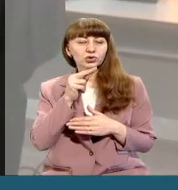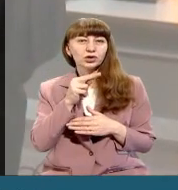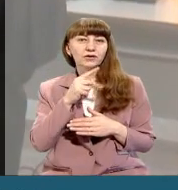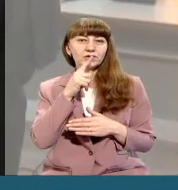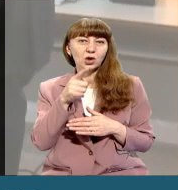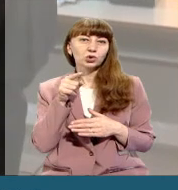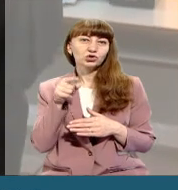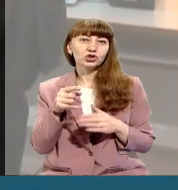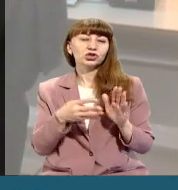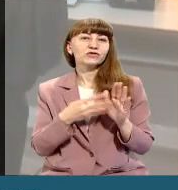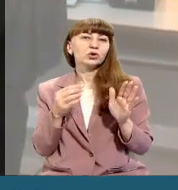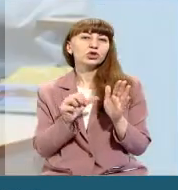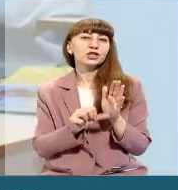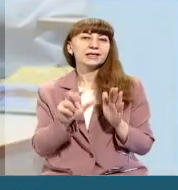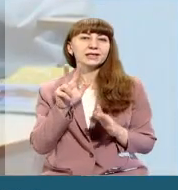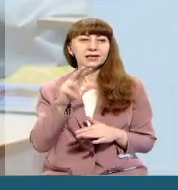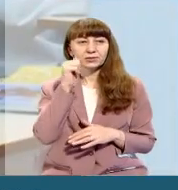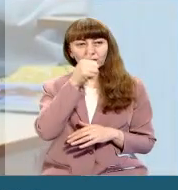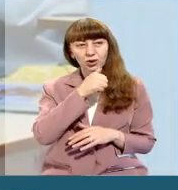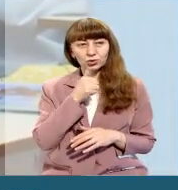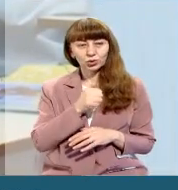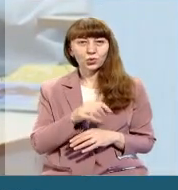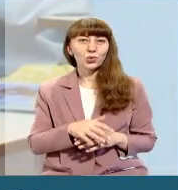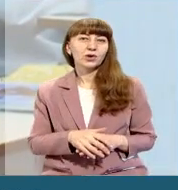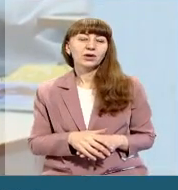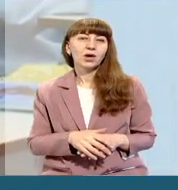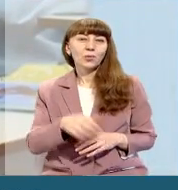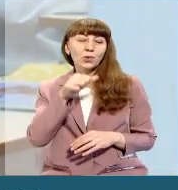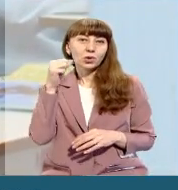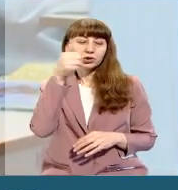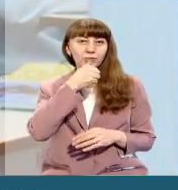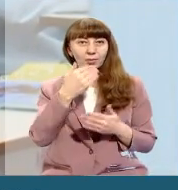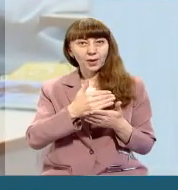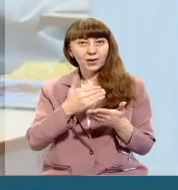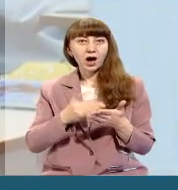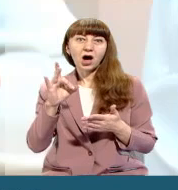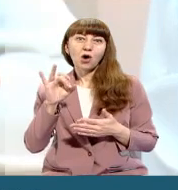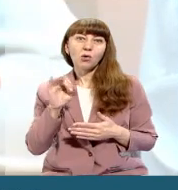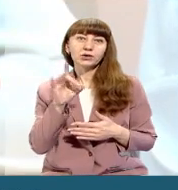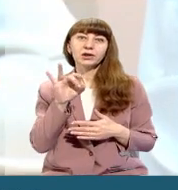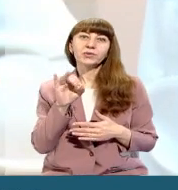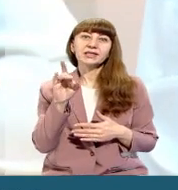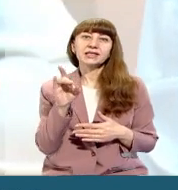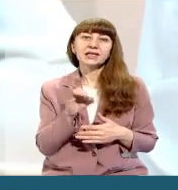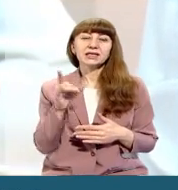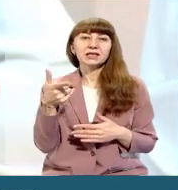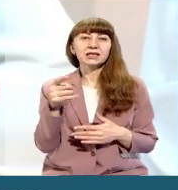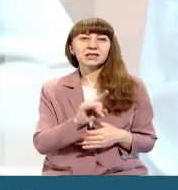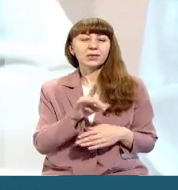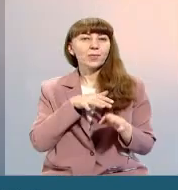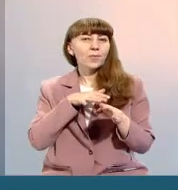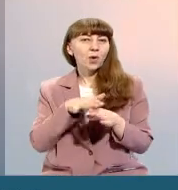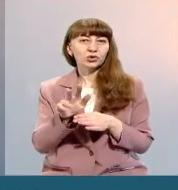далёком 19 в прошлом году в рамках программы аус Здесь был провен